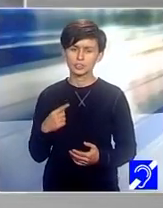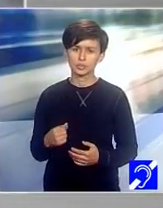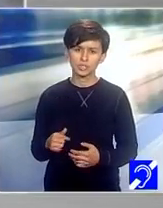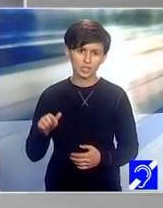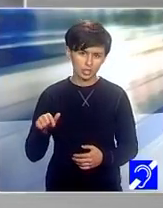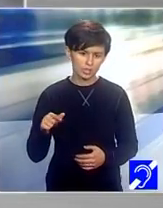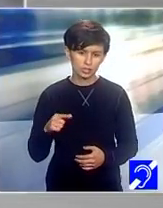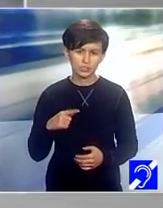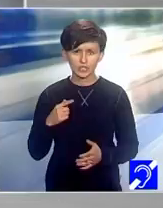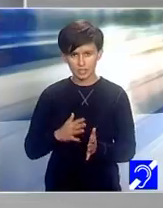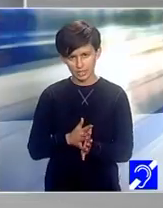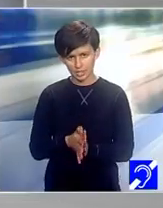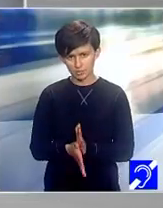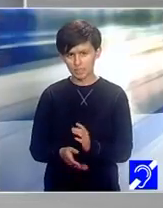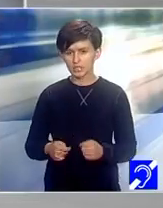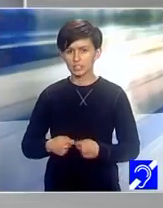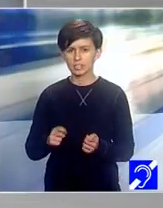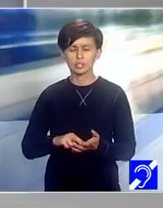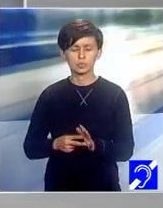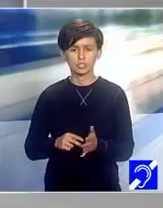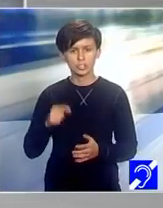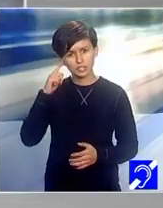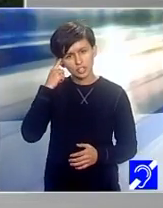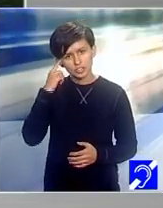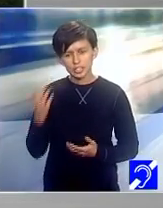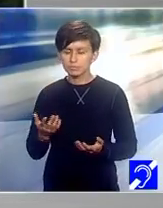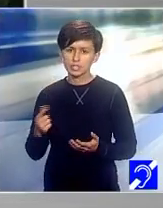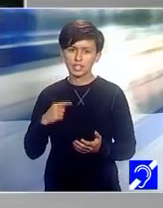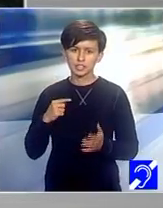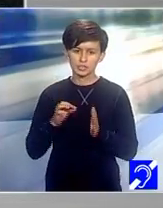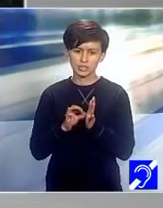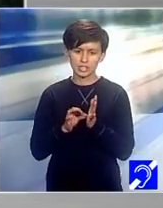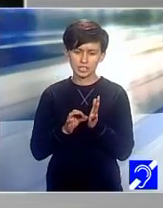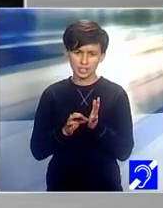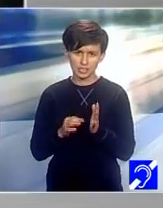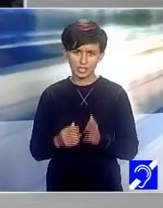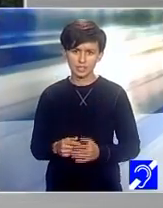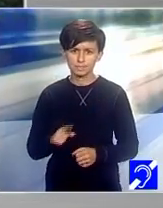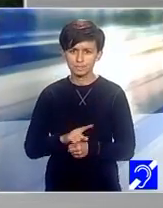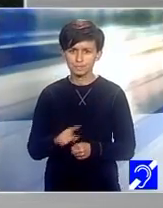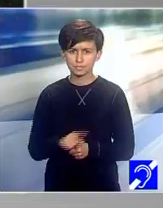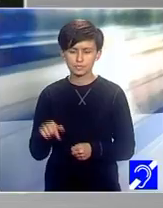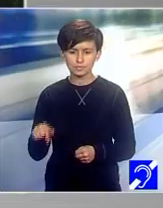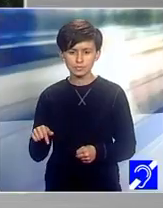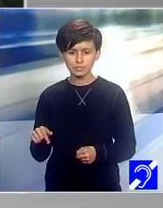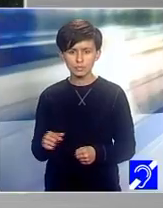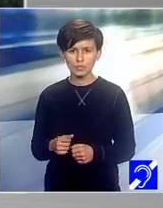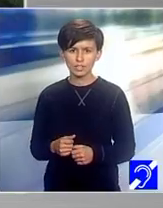acolo, fiind implicat de atâta timp în tot procesul, știi totuși care sunt criteriile și știu și colegii tăi. Lucrurile acestea punctuale,